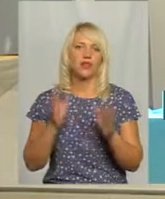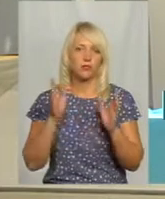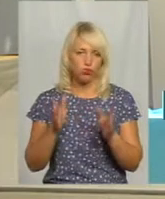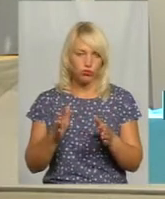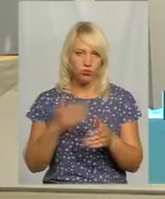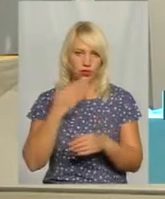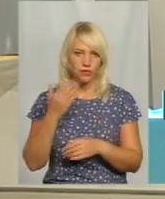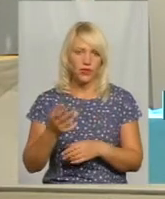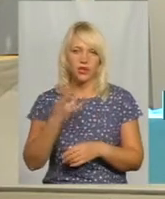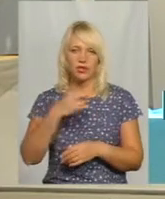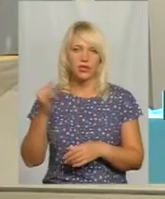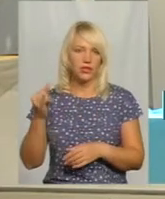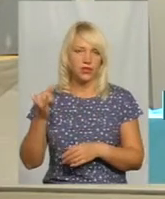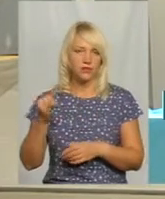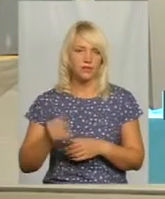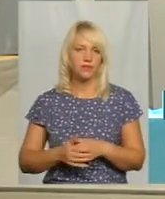Ні, звичайно.